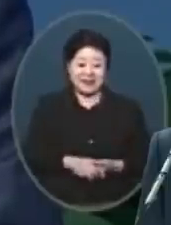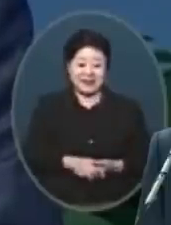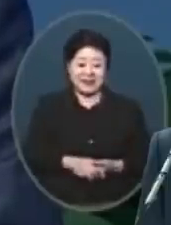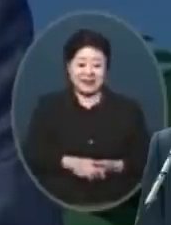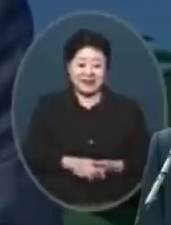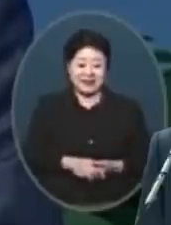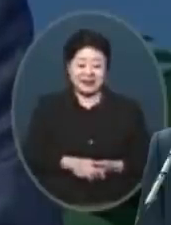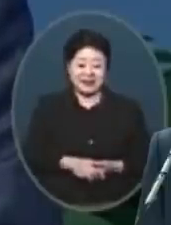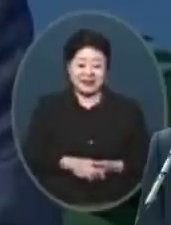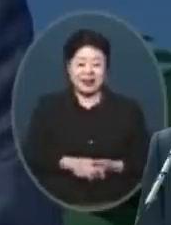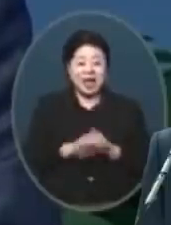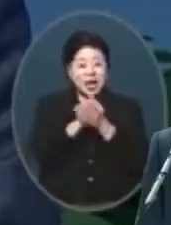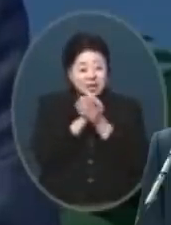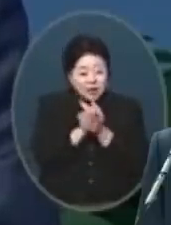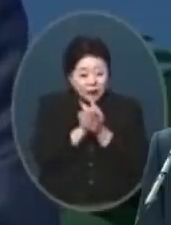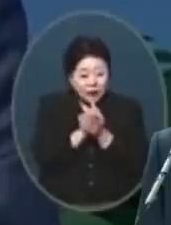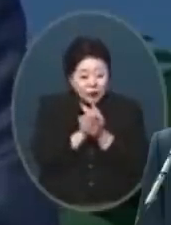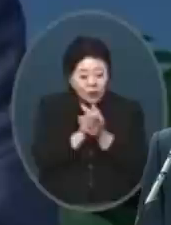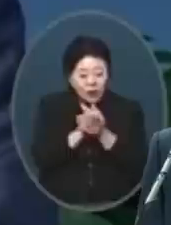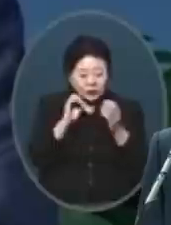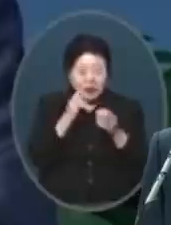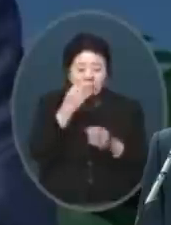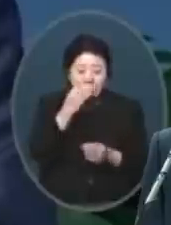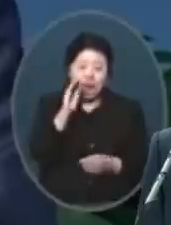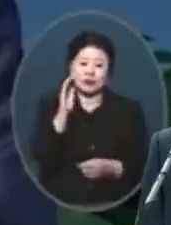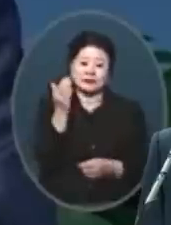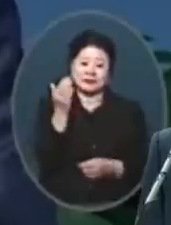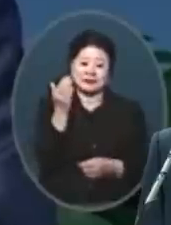내 기도를 내가 들었다.